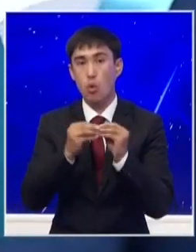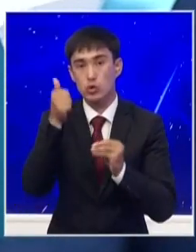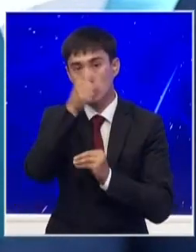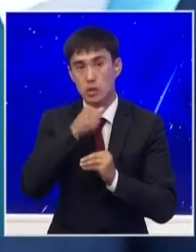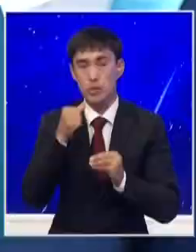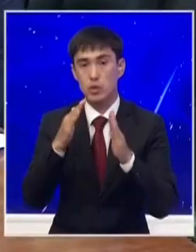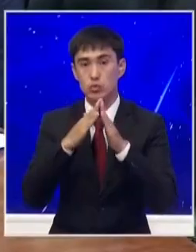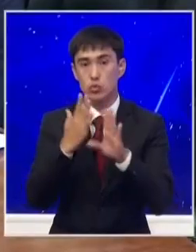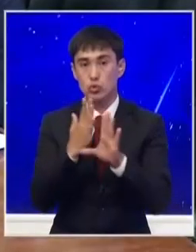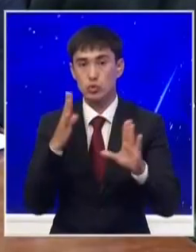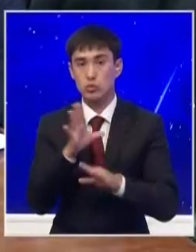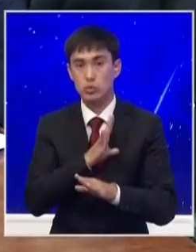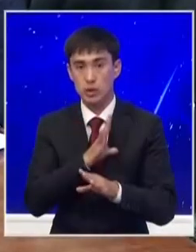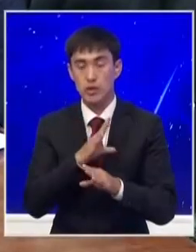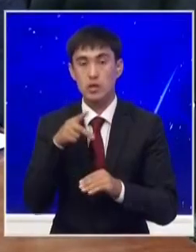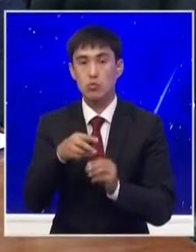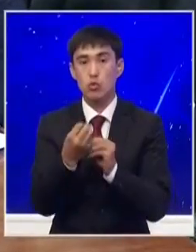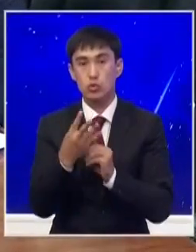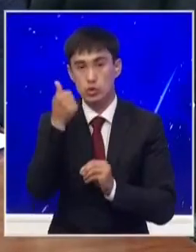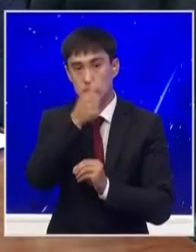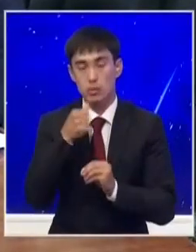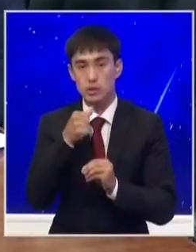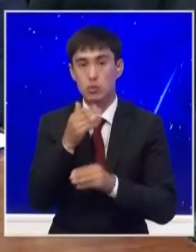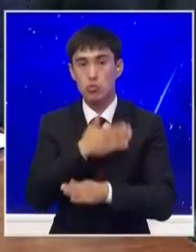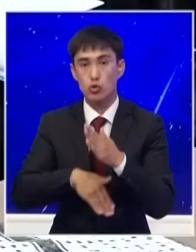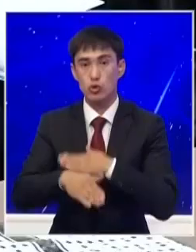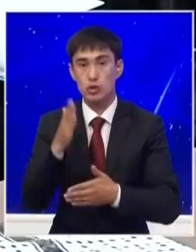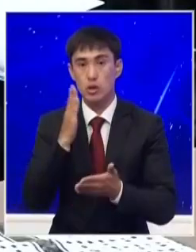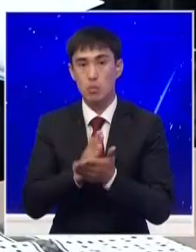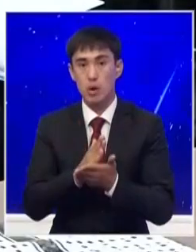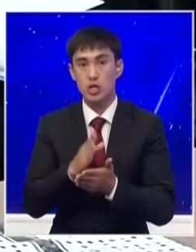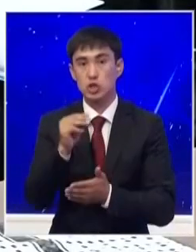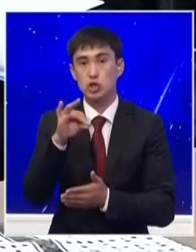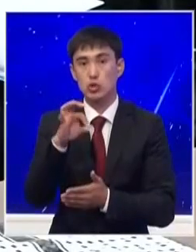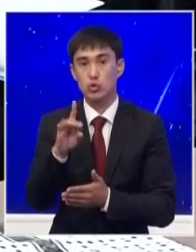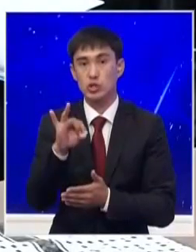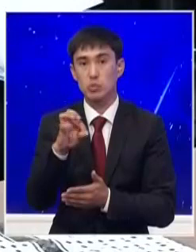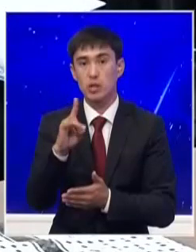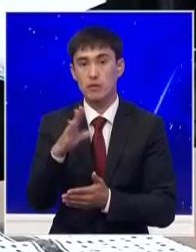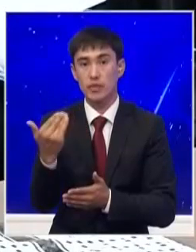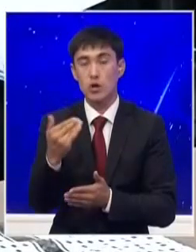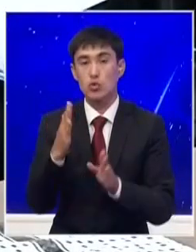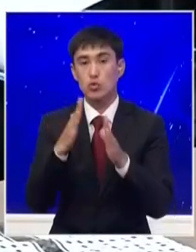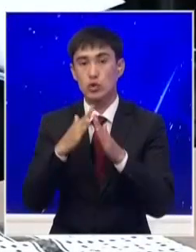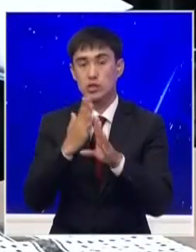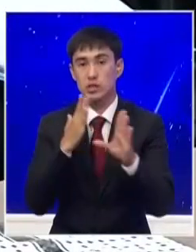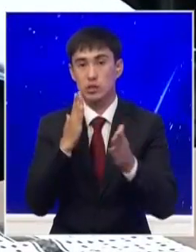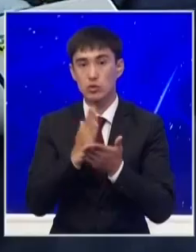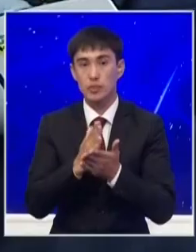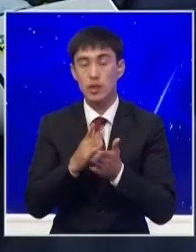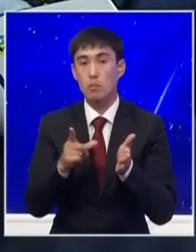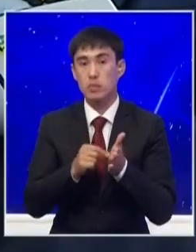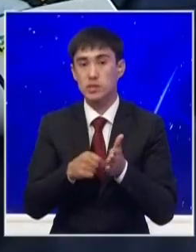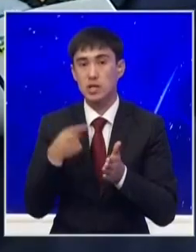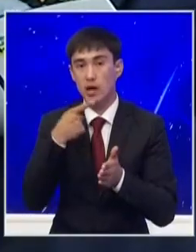қол жеткізе алмағанын айтты. 2014 жылдан бастап мүгедектігі бар ұлы Жандос Сейдбаталов үй кезегінде тұр. Зейнеткердің